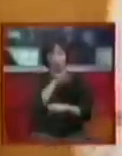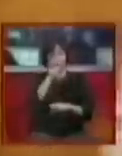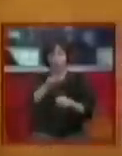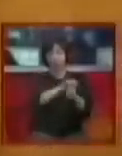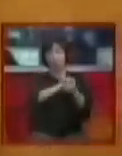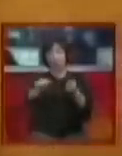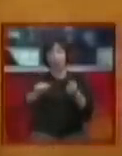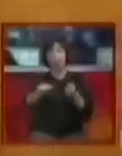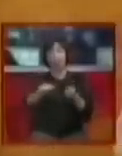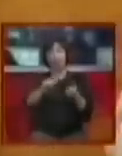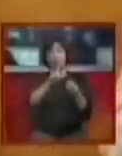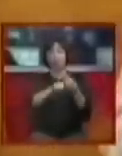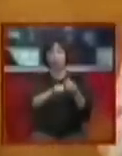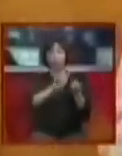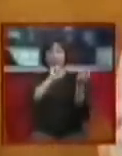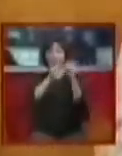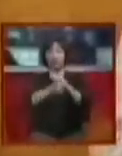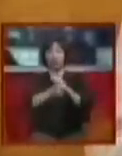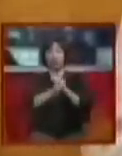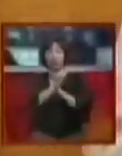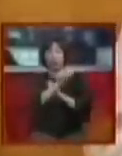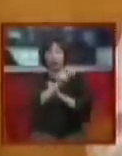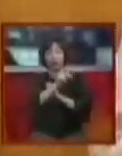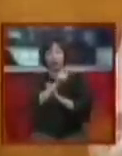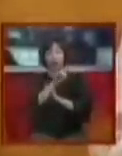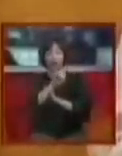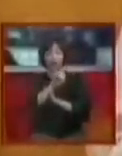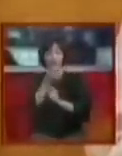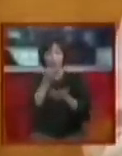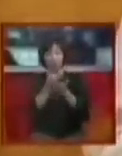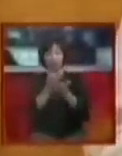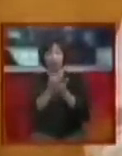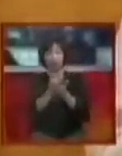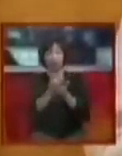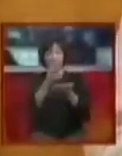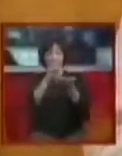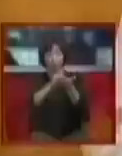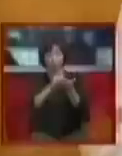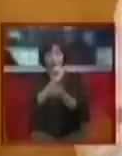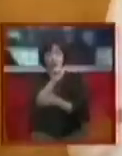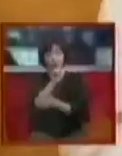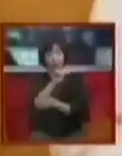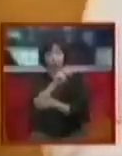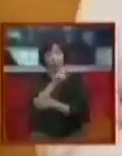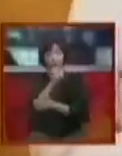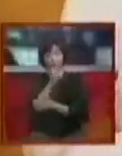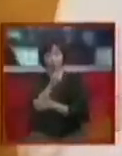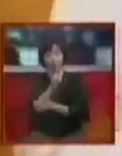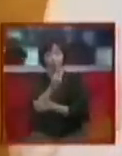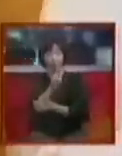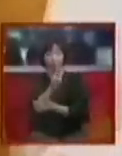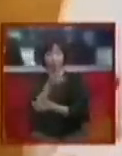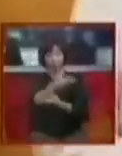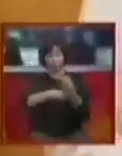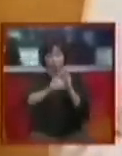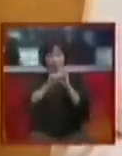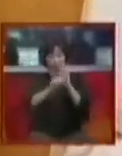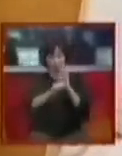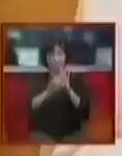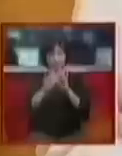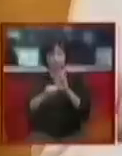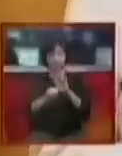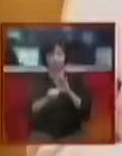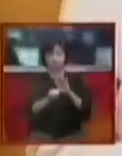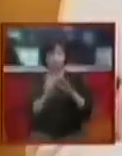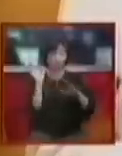panukala nating isa pang pag-amyenda sa Anti-Money Laundering Act upang mas mapaigting pa natin ang pagpapanagot